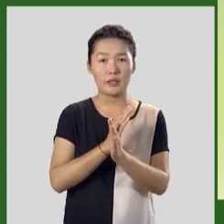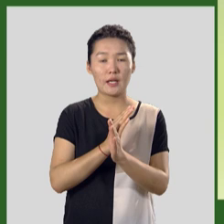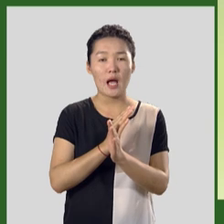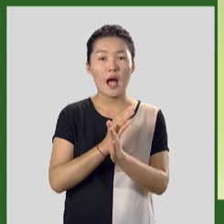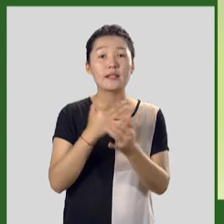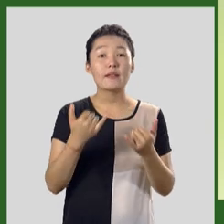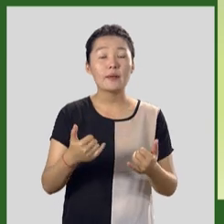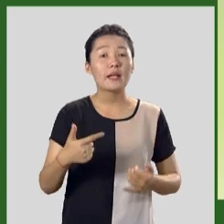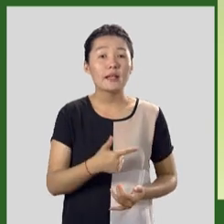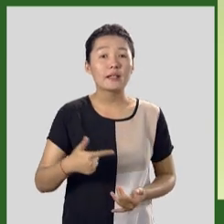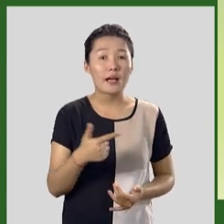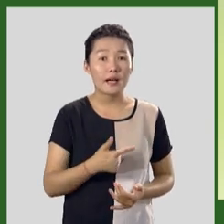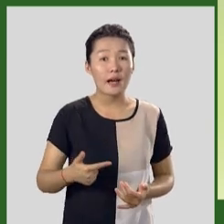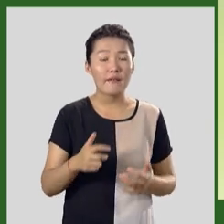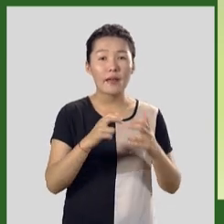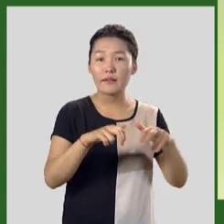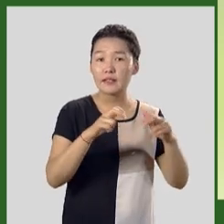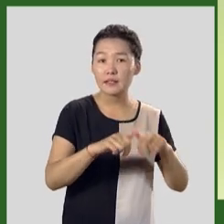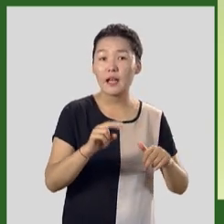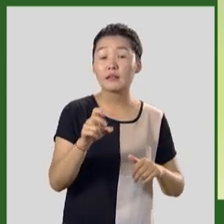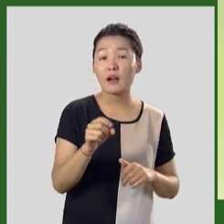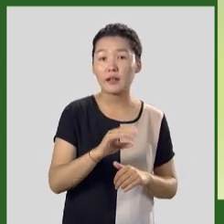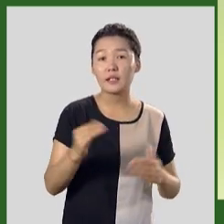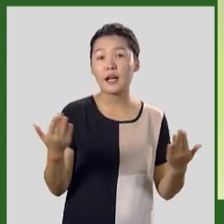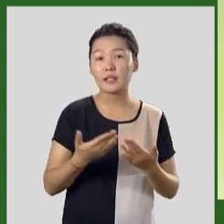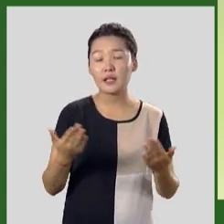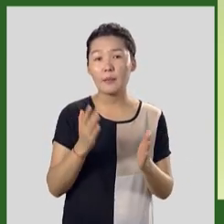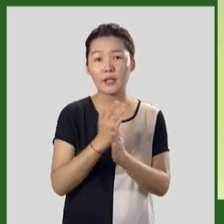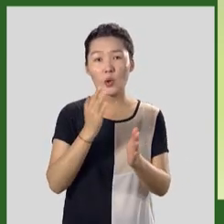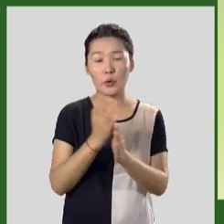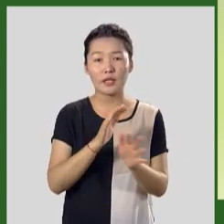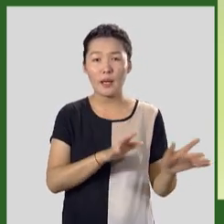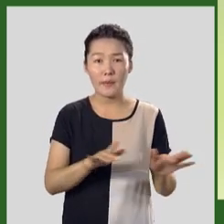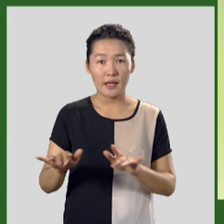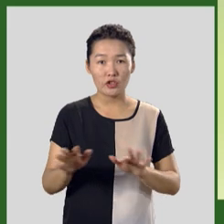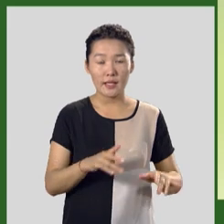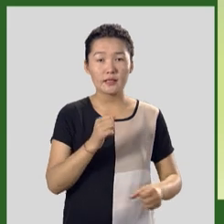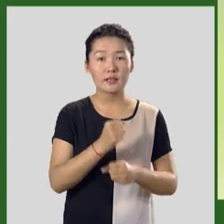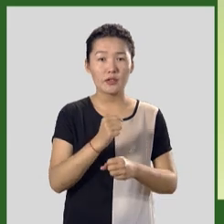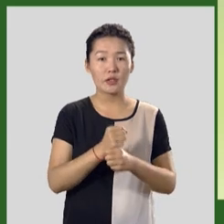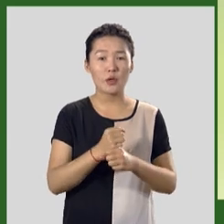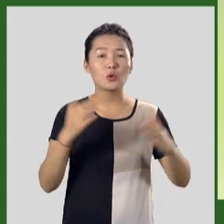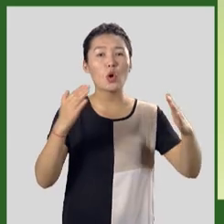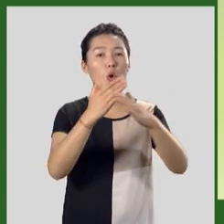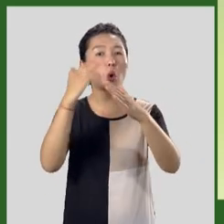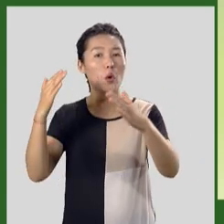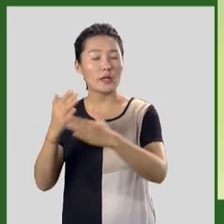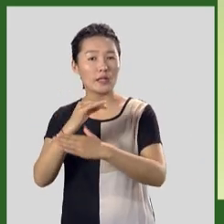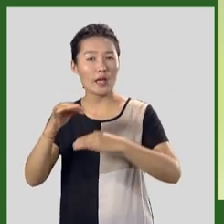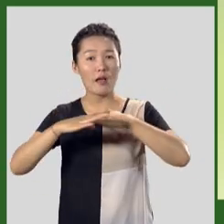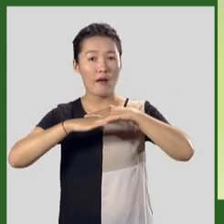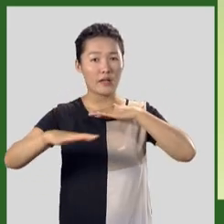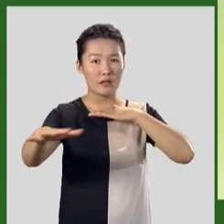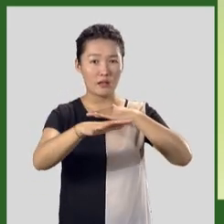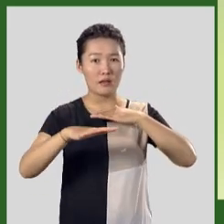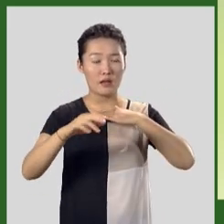география выясняет, как и какие природные процессы создают горы и равнины,